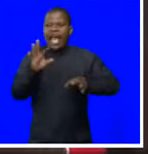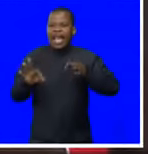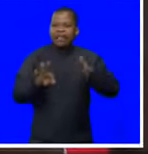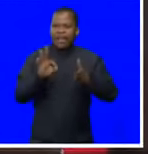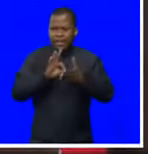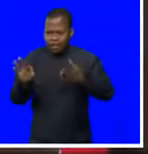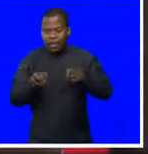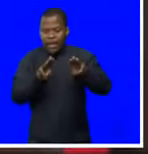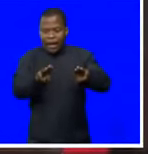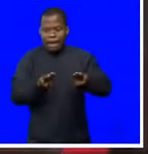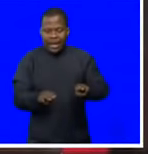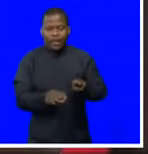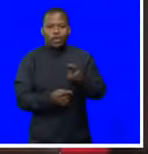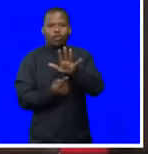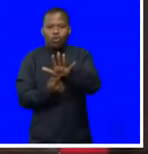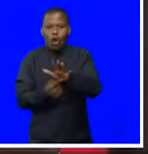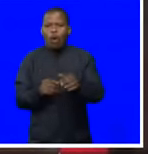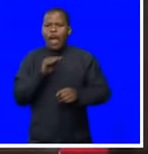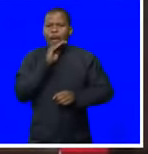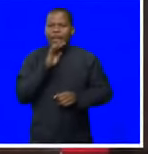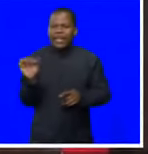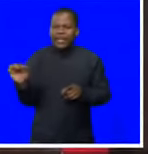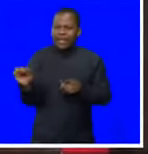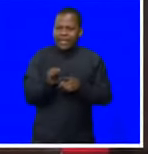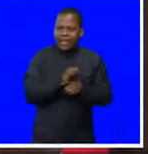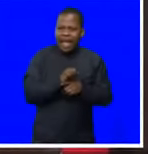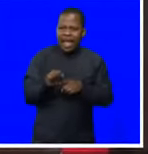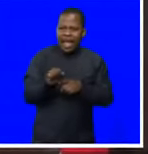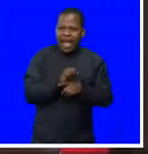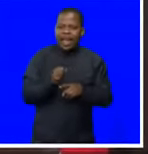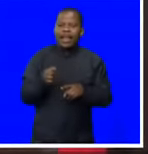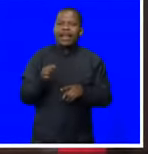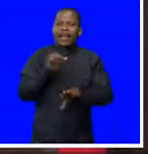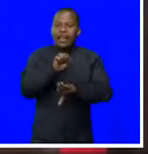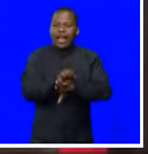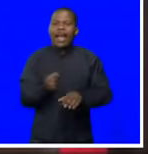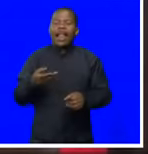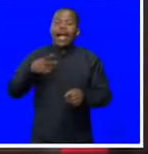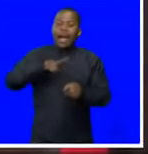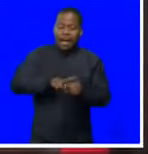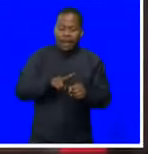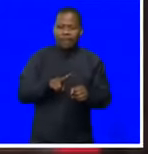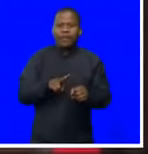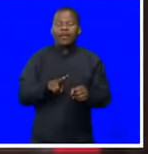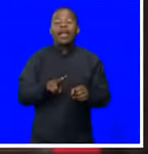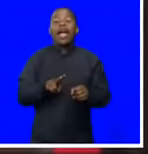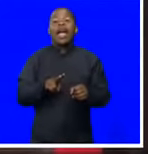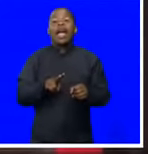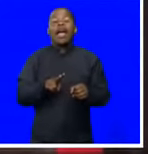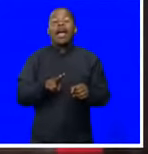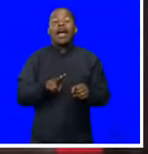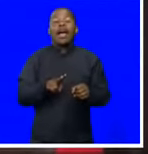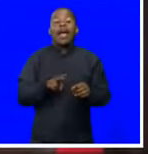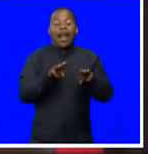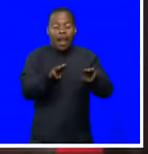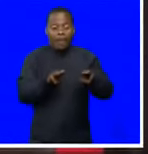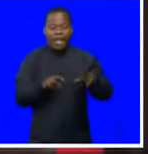le lakhona kuqabanga ukuthi kutawuvulwa kabanti le space zokuceceshwa laba labasebenza kuleli diko